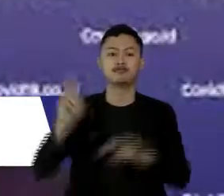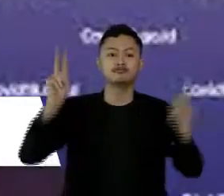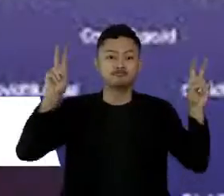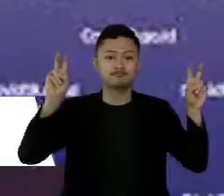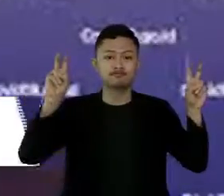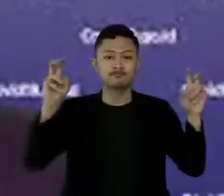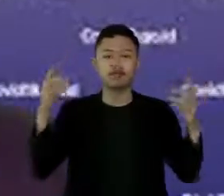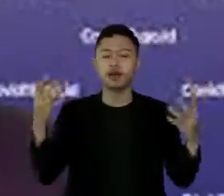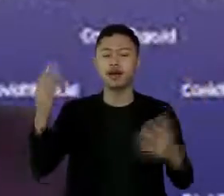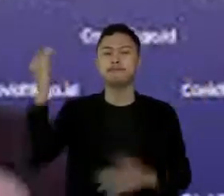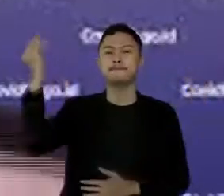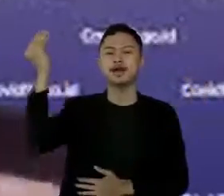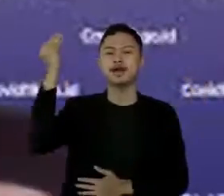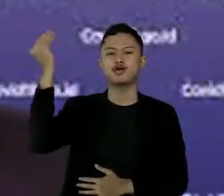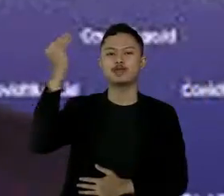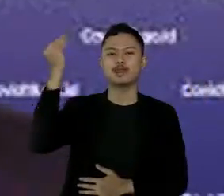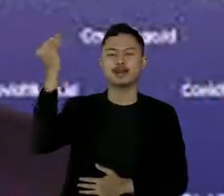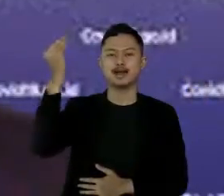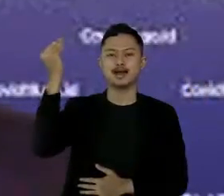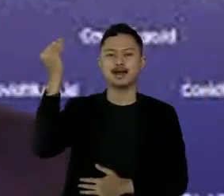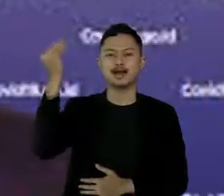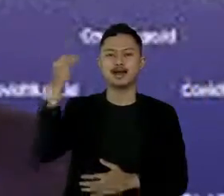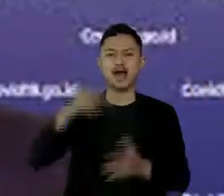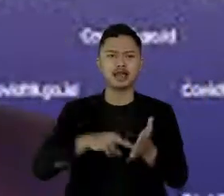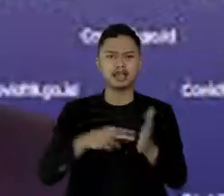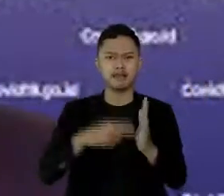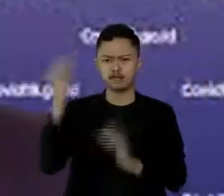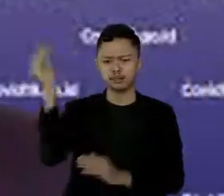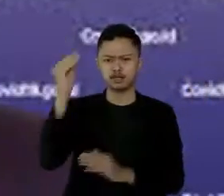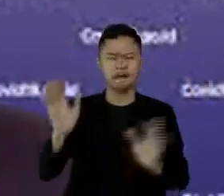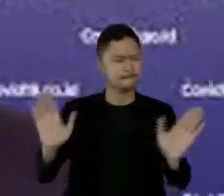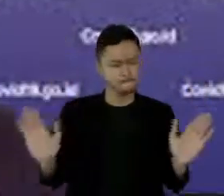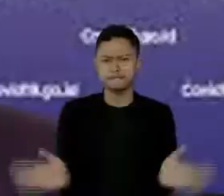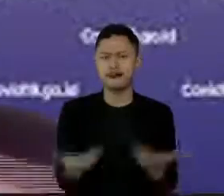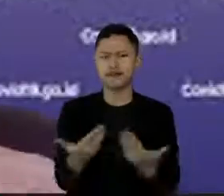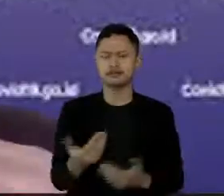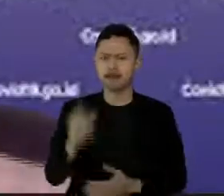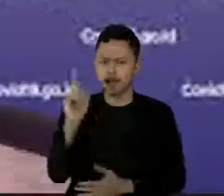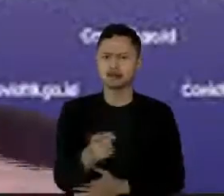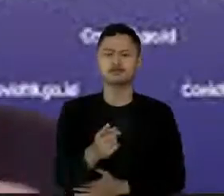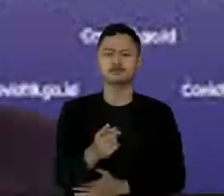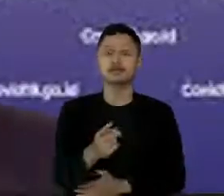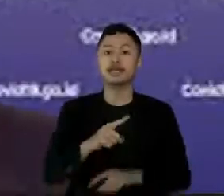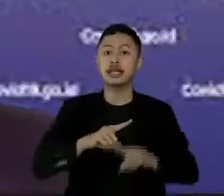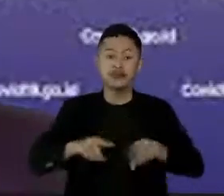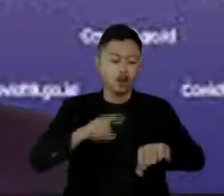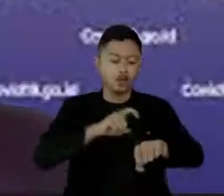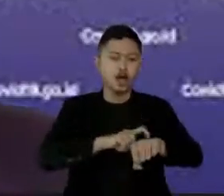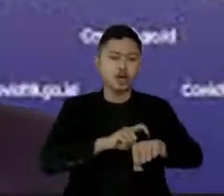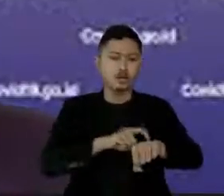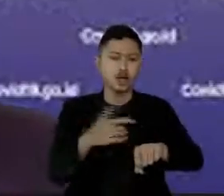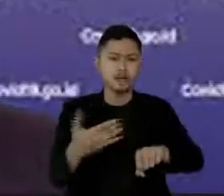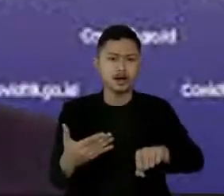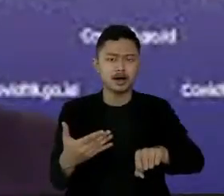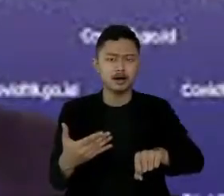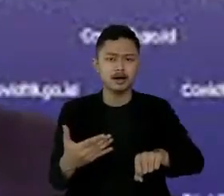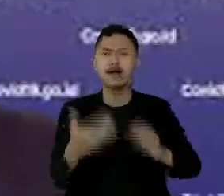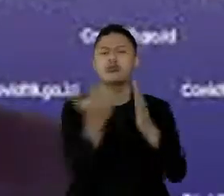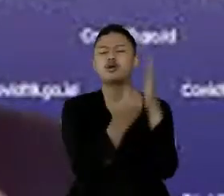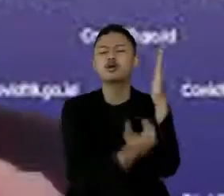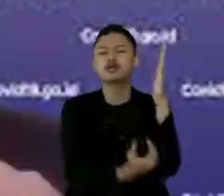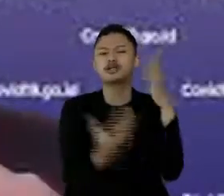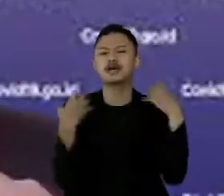tentang sektor pariwisata. Tentu saja harus bangkit. Tetapi tentu saja pada saat yang sama, protokol